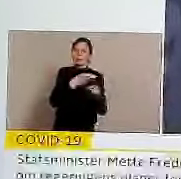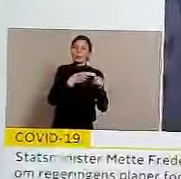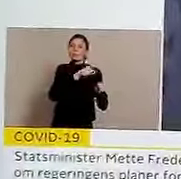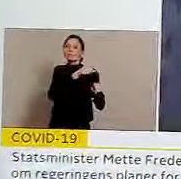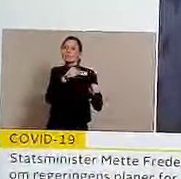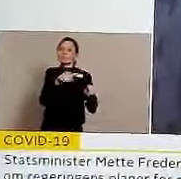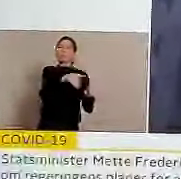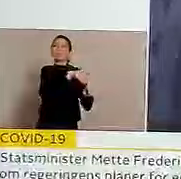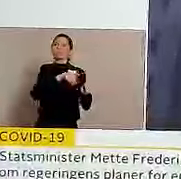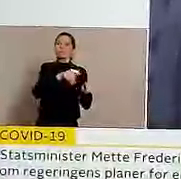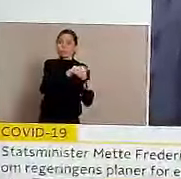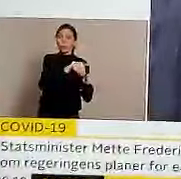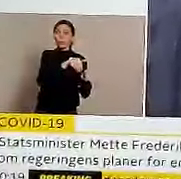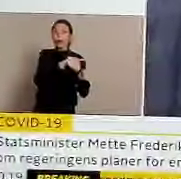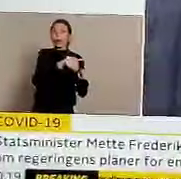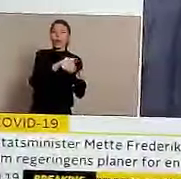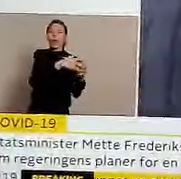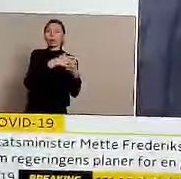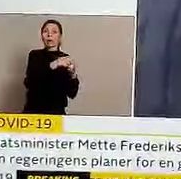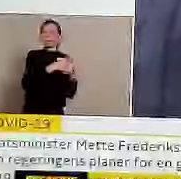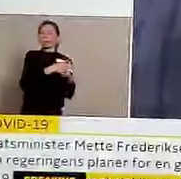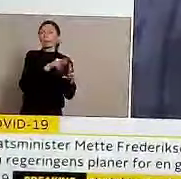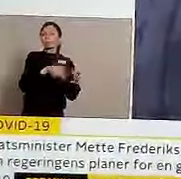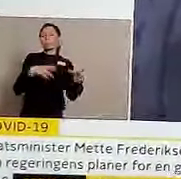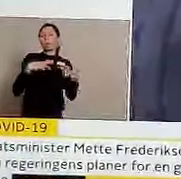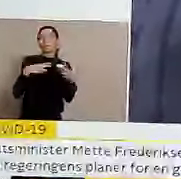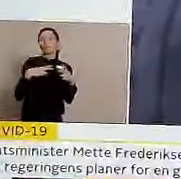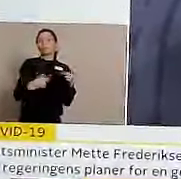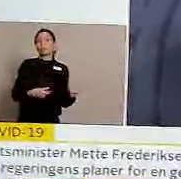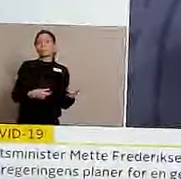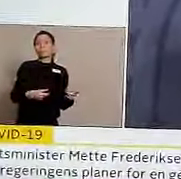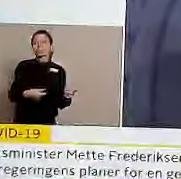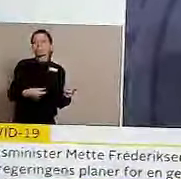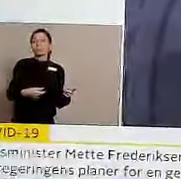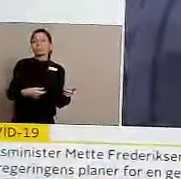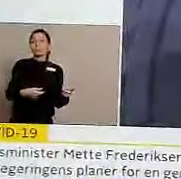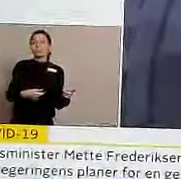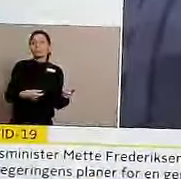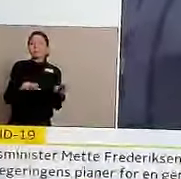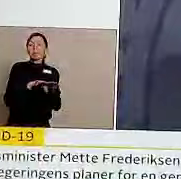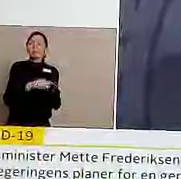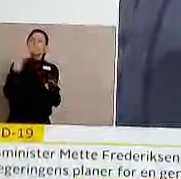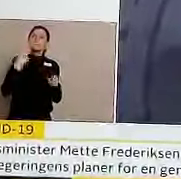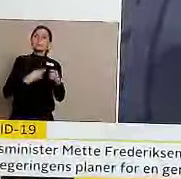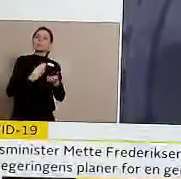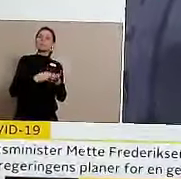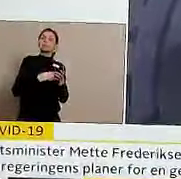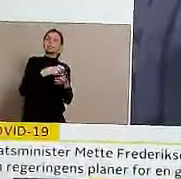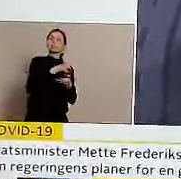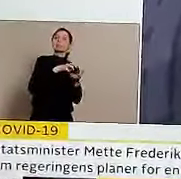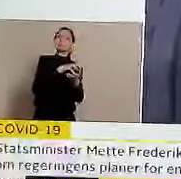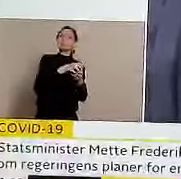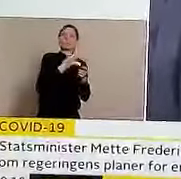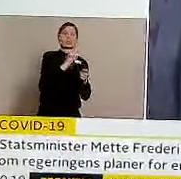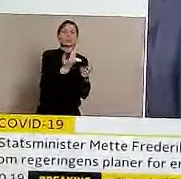بعيد العمال السنوي الذي يحصل كل سنة في الأول من ماي. تكلمت